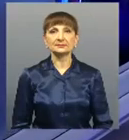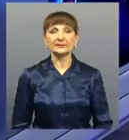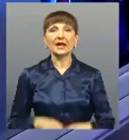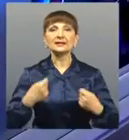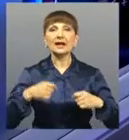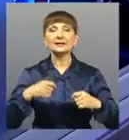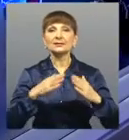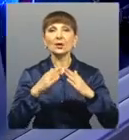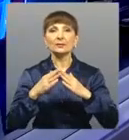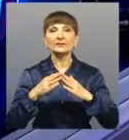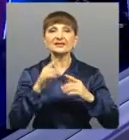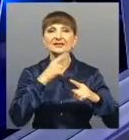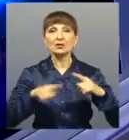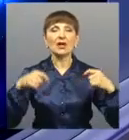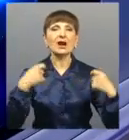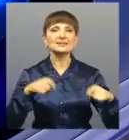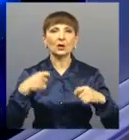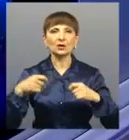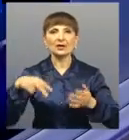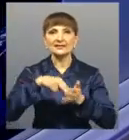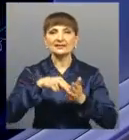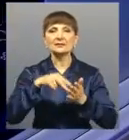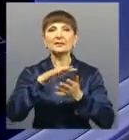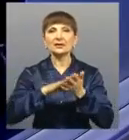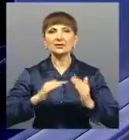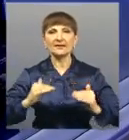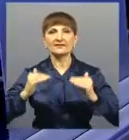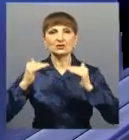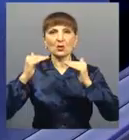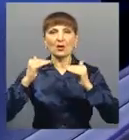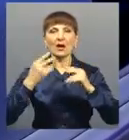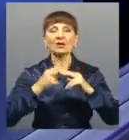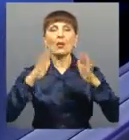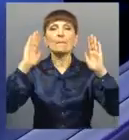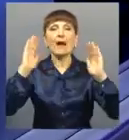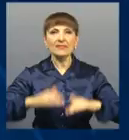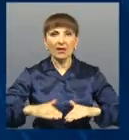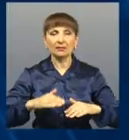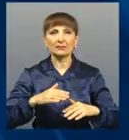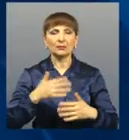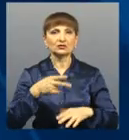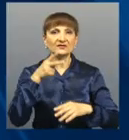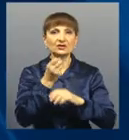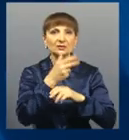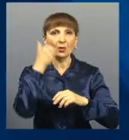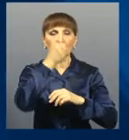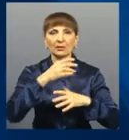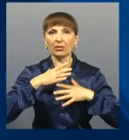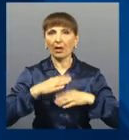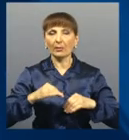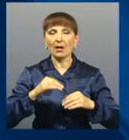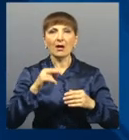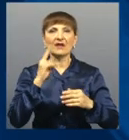На рынке недвижимости сезон распродаж. Цены продолжают пикировать, и такого падения не было с 2013 года,